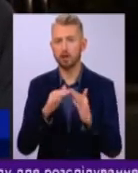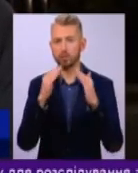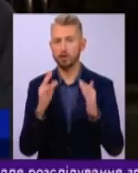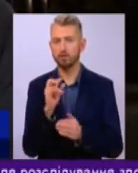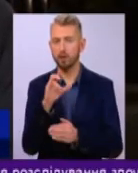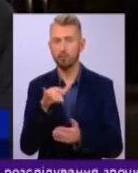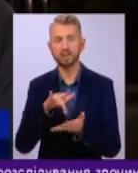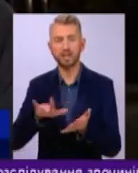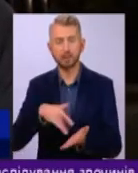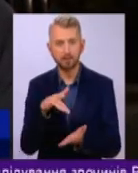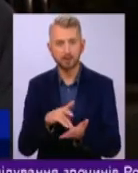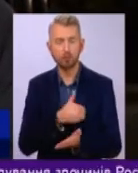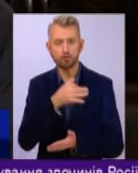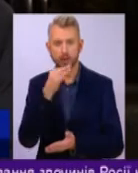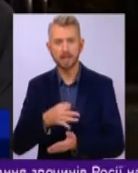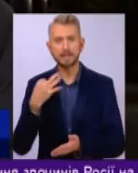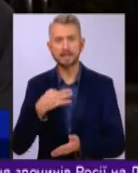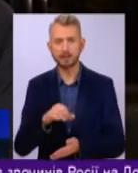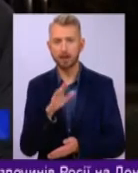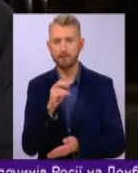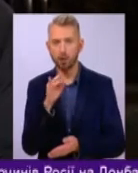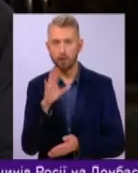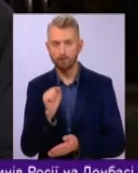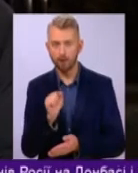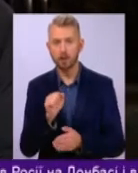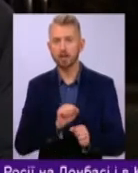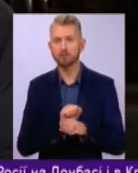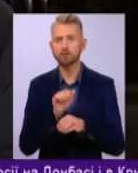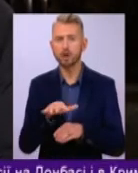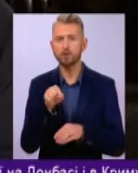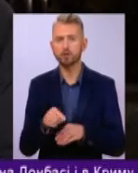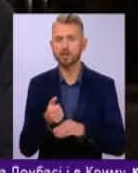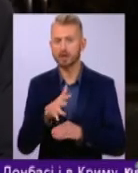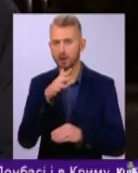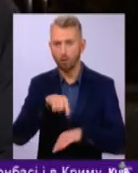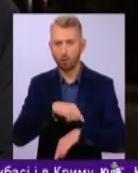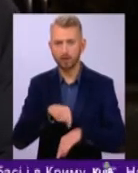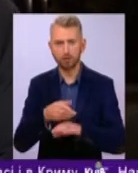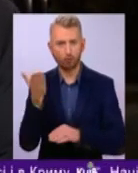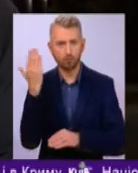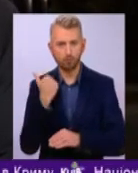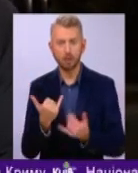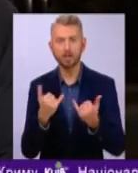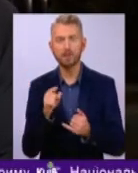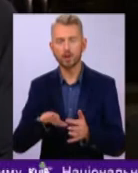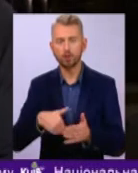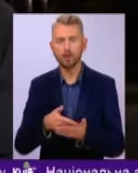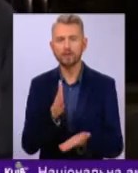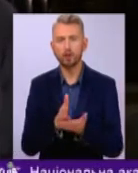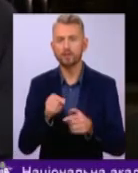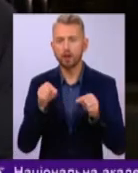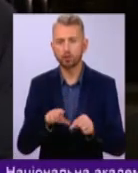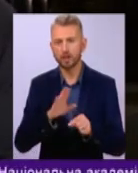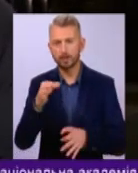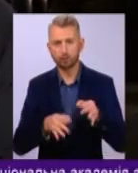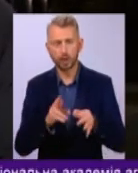Хотів би сказати, що сина Арсена Авакова Олександра доправили сюди кілька годин тому. Нині він і досі знаходиться тут, а не в